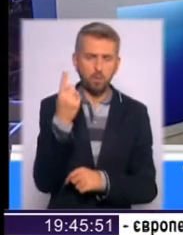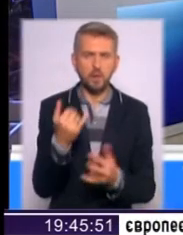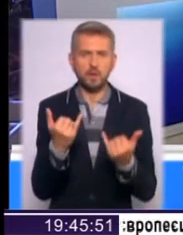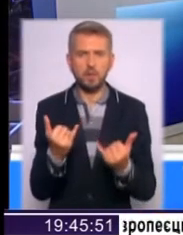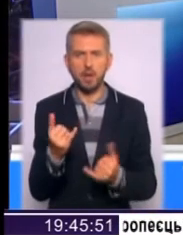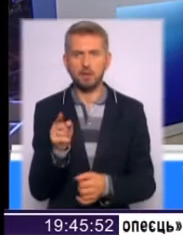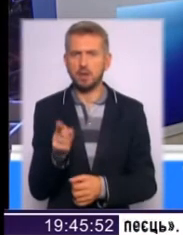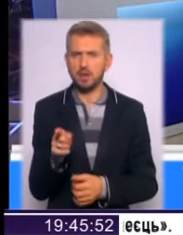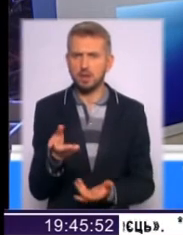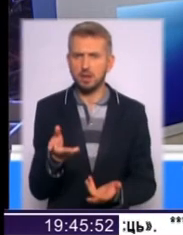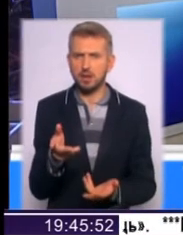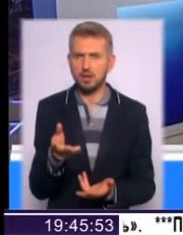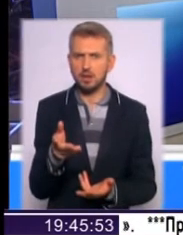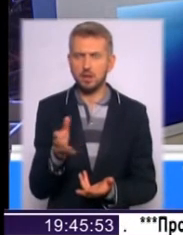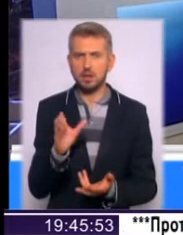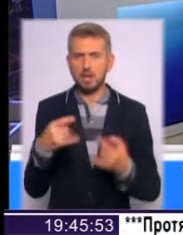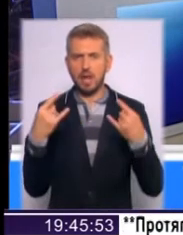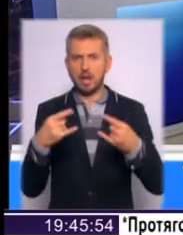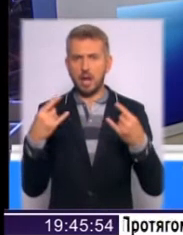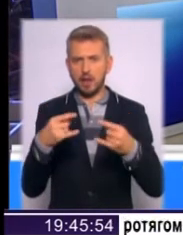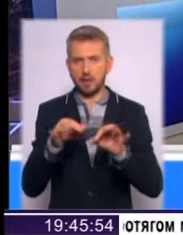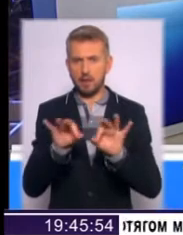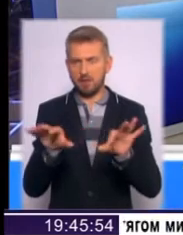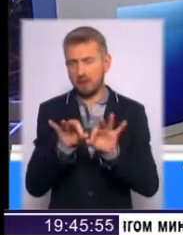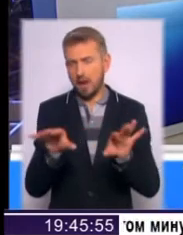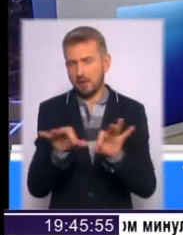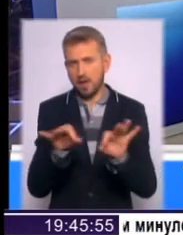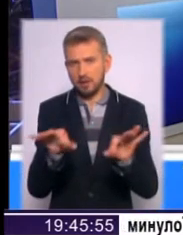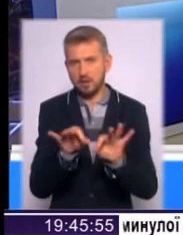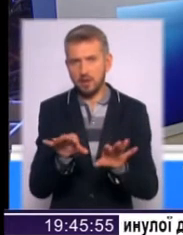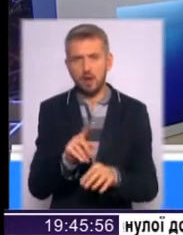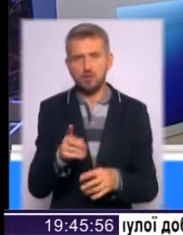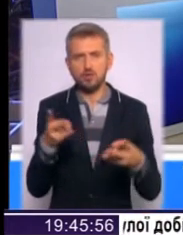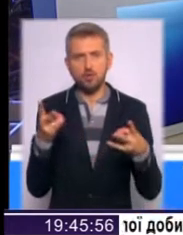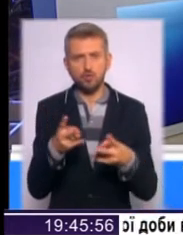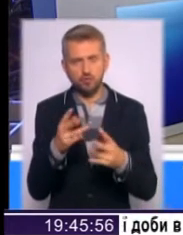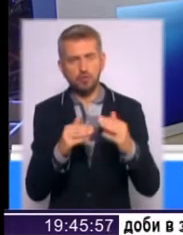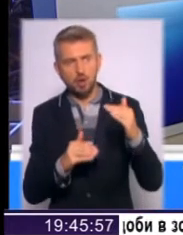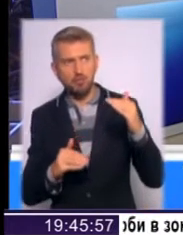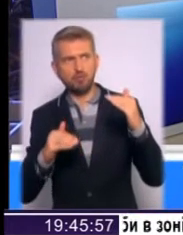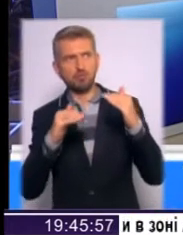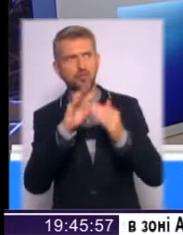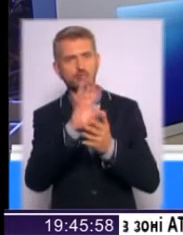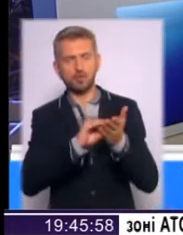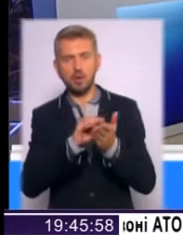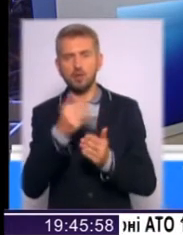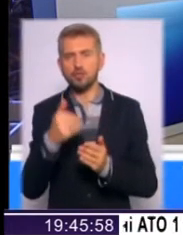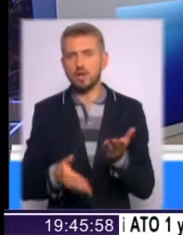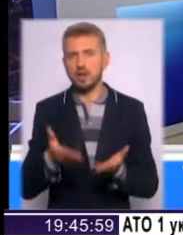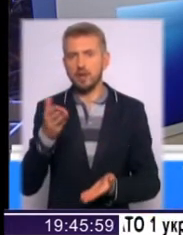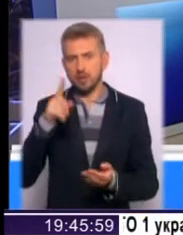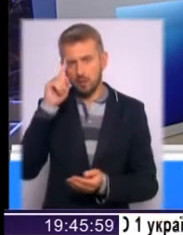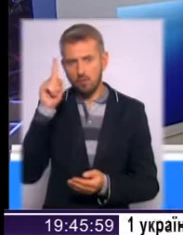вы с экрана телевизора рассказываете, что надо тянуться. И уже наверняка